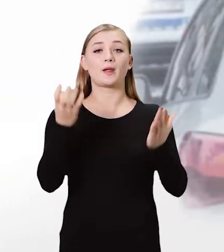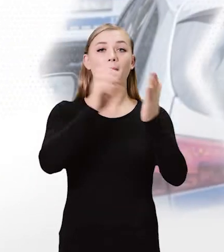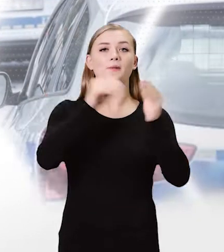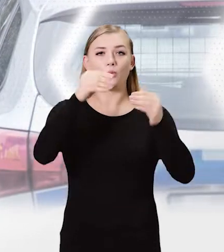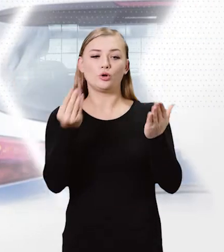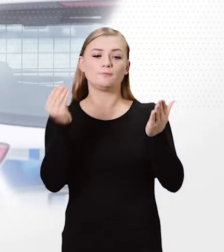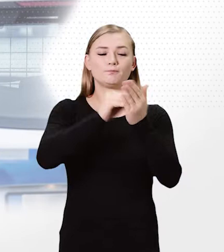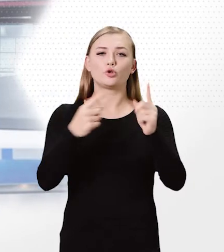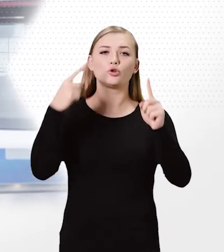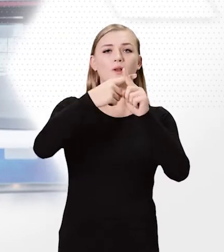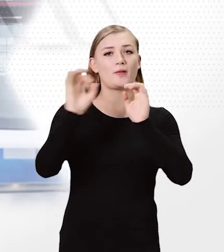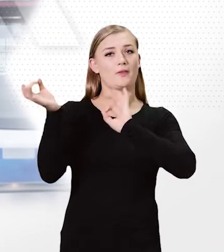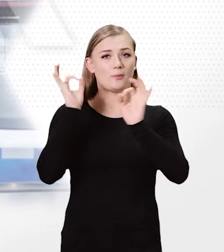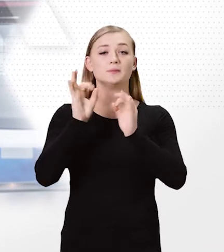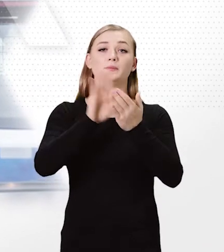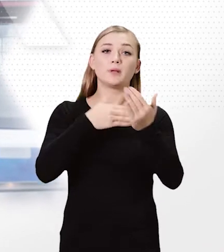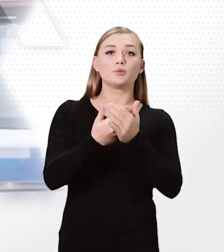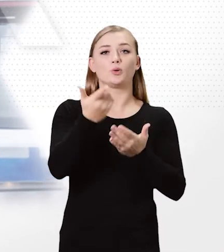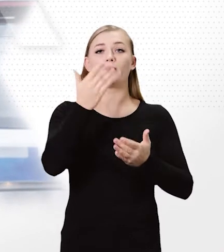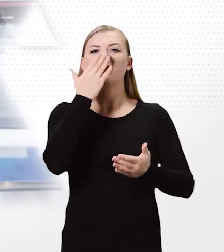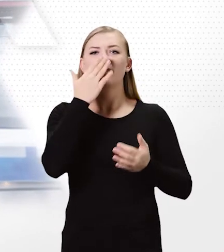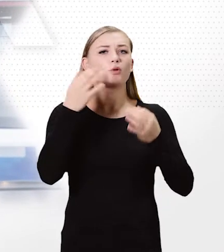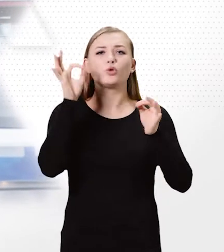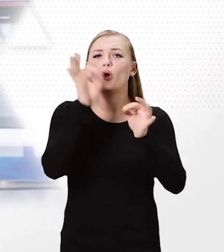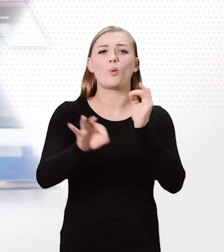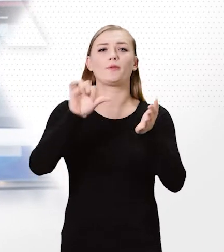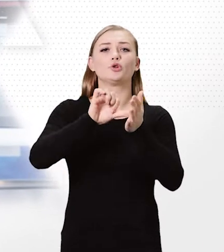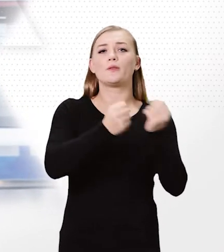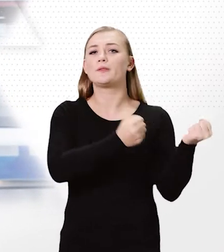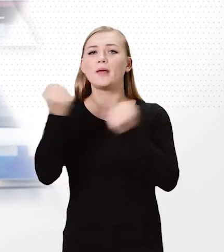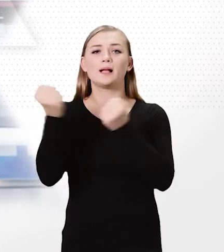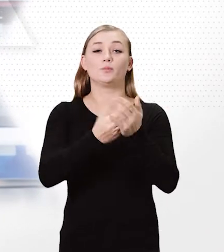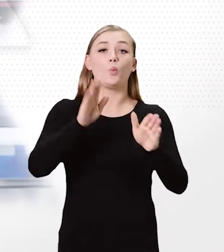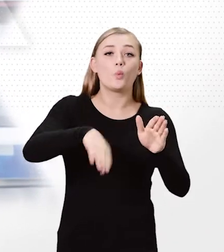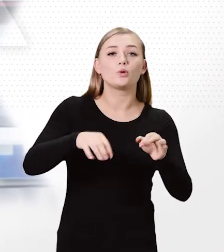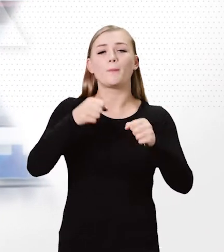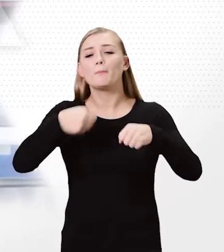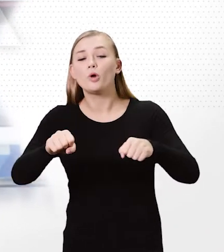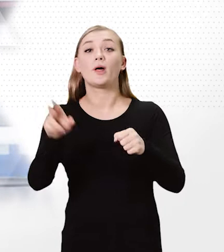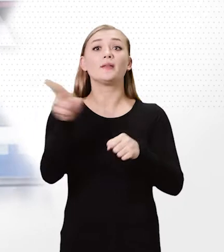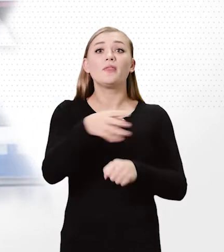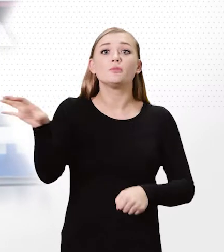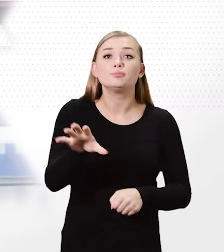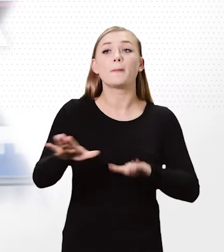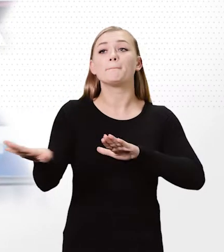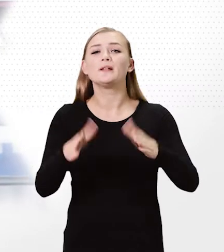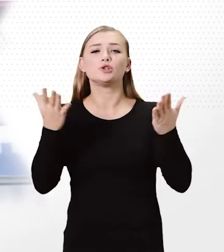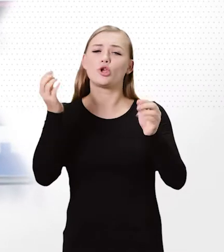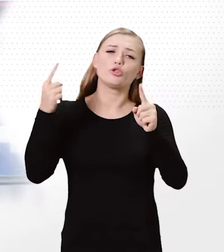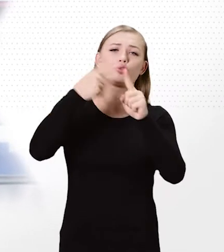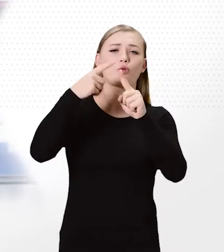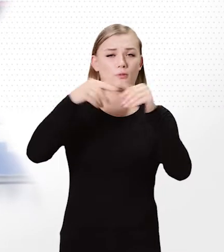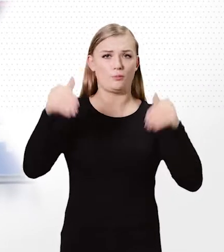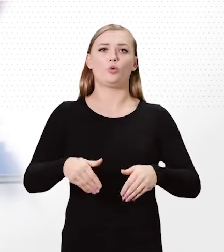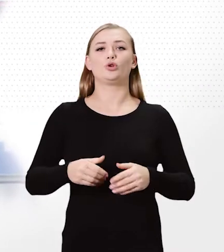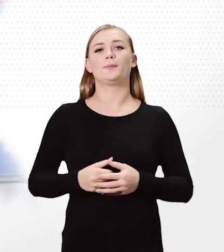W aplikacji możesz dopisać dodatkowe informacje, takie jak rodzaj środka transportu lub kiedy zdarzenie